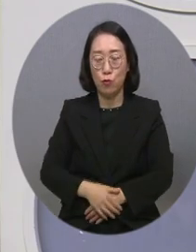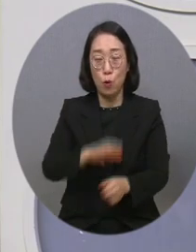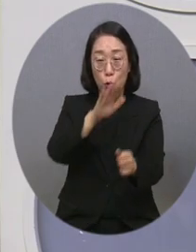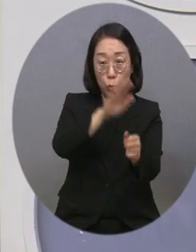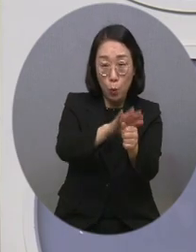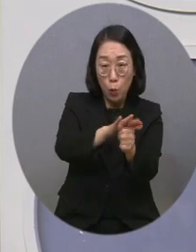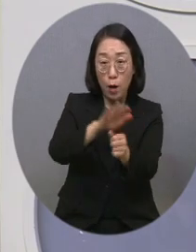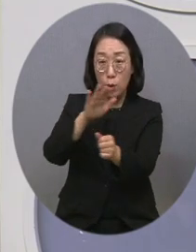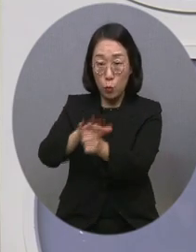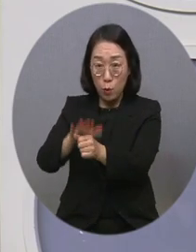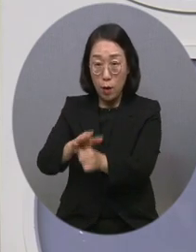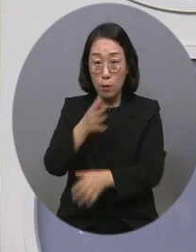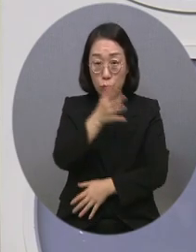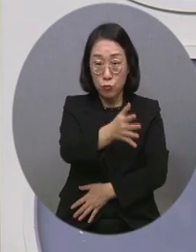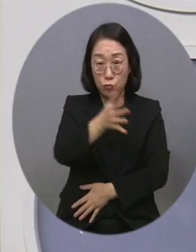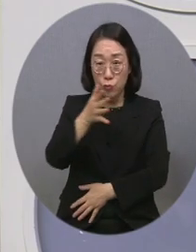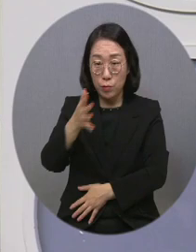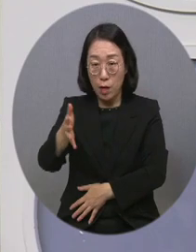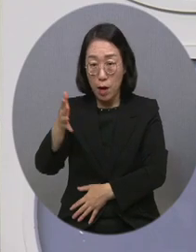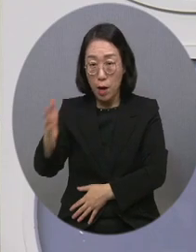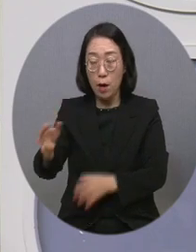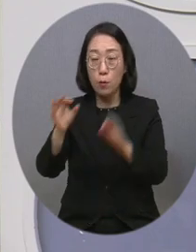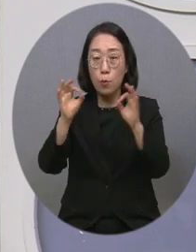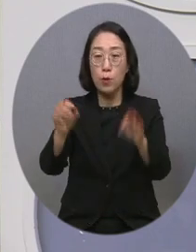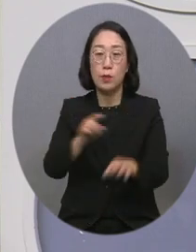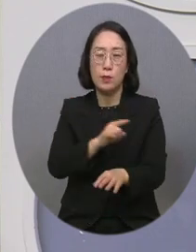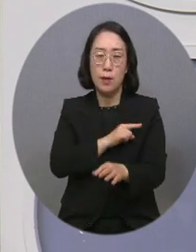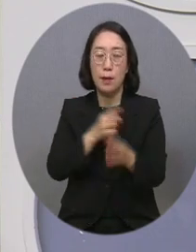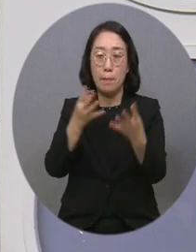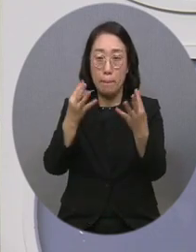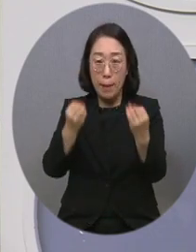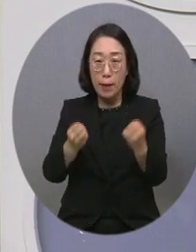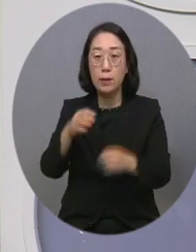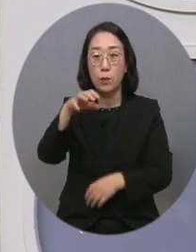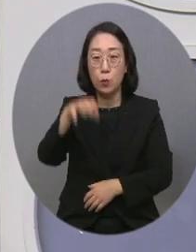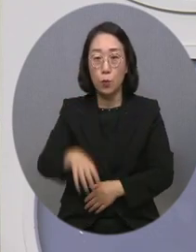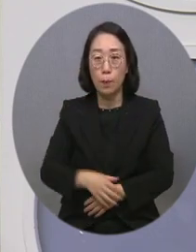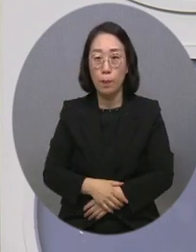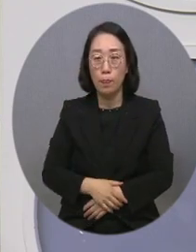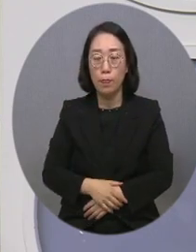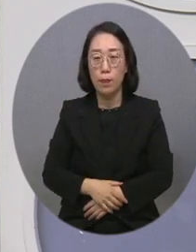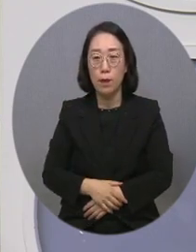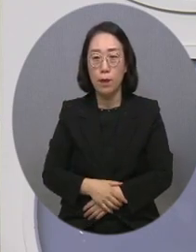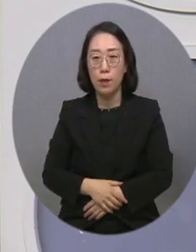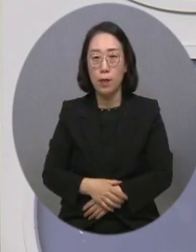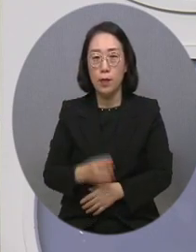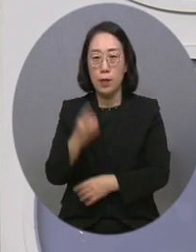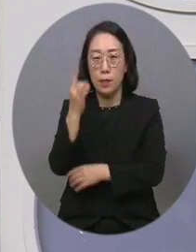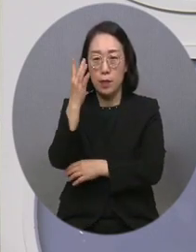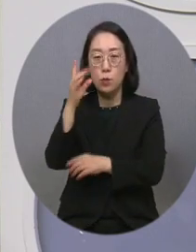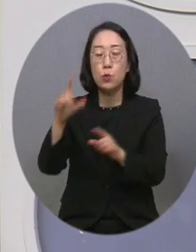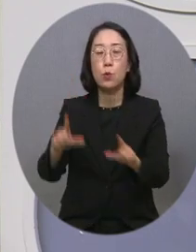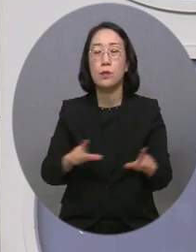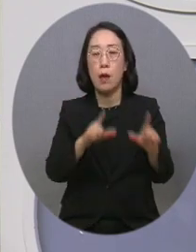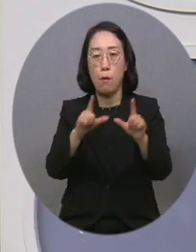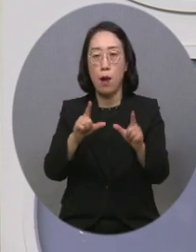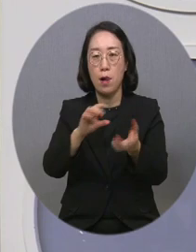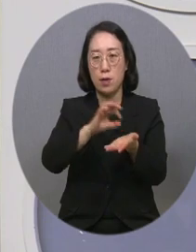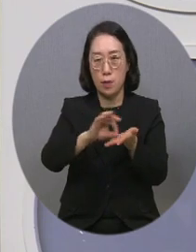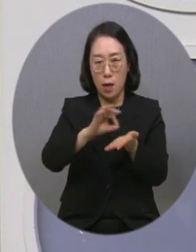이렇게 봐보면은 제일 많이 이제 지원하는 곳이 기초 생계비에 저희가